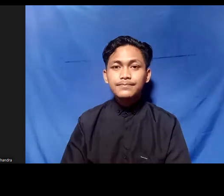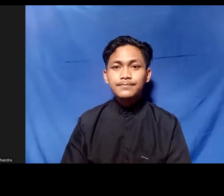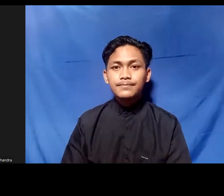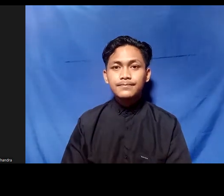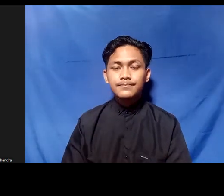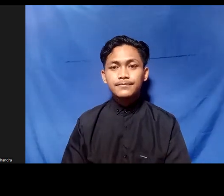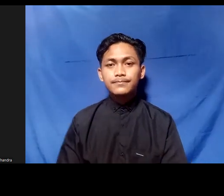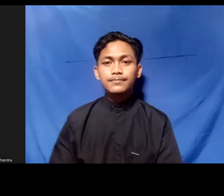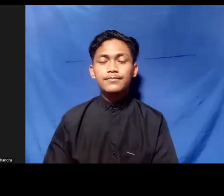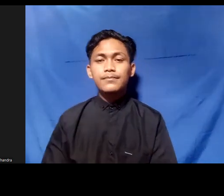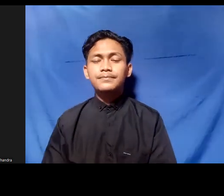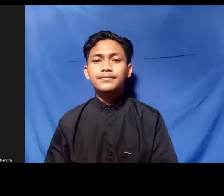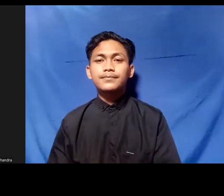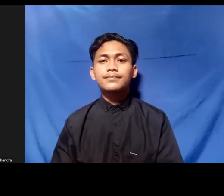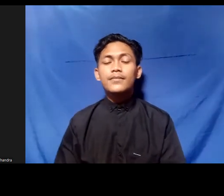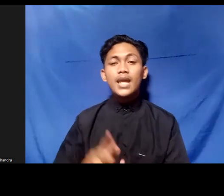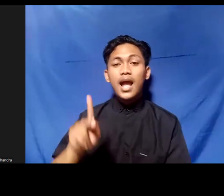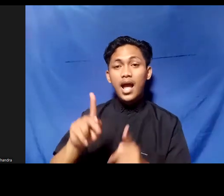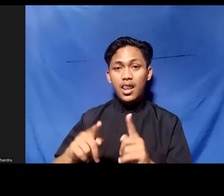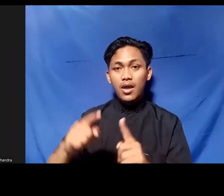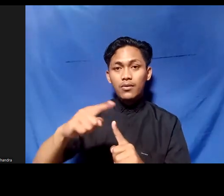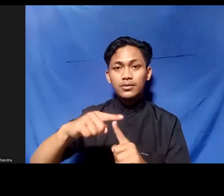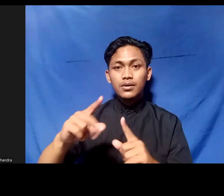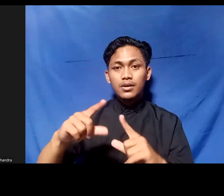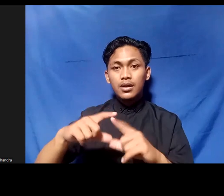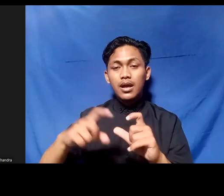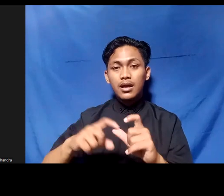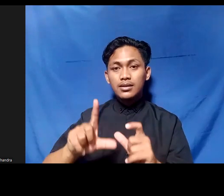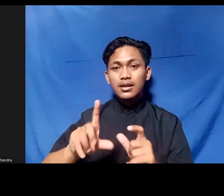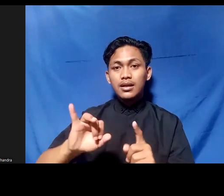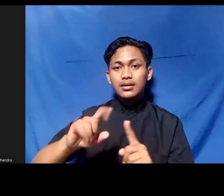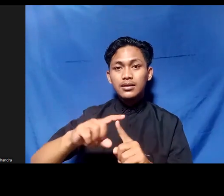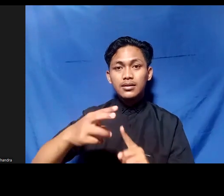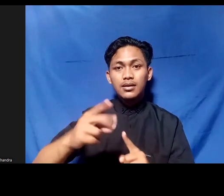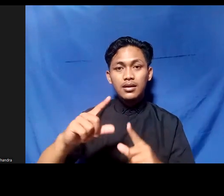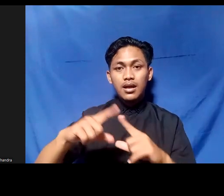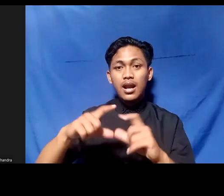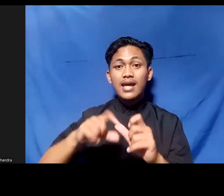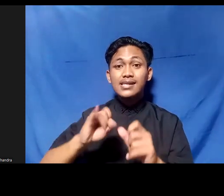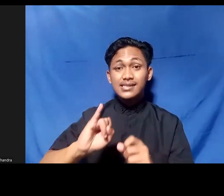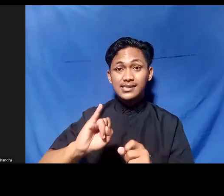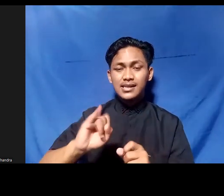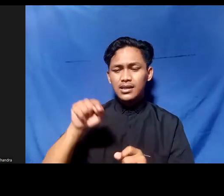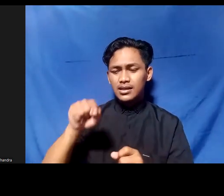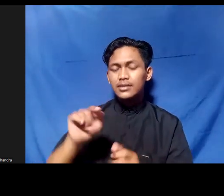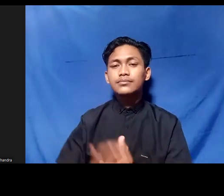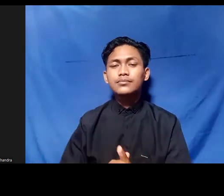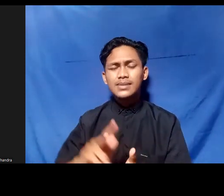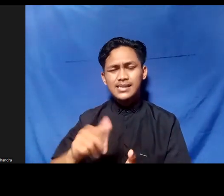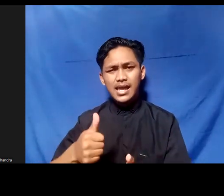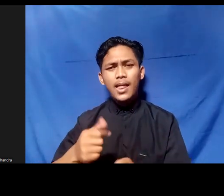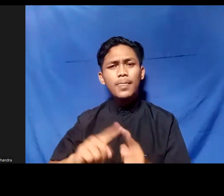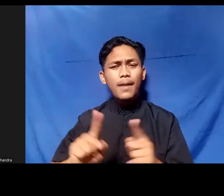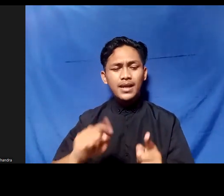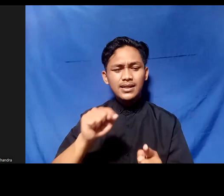Kalau transliterasi mungkin bisa mas Abib Tapi itu kan Untuk penulisan yang misalnya kayak skripsi berbahasa Indonesia ya atau